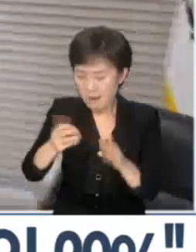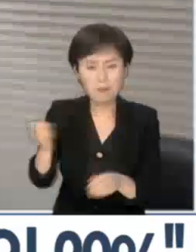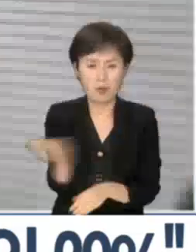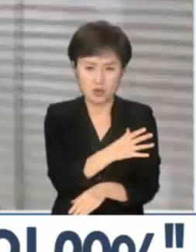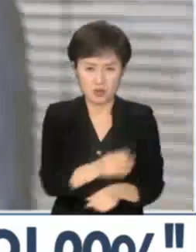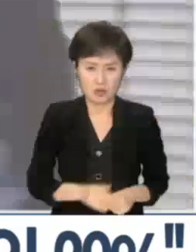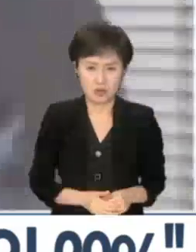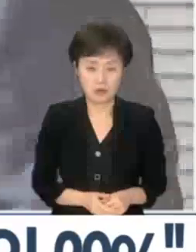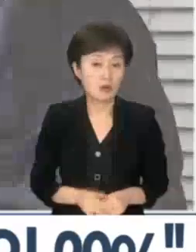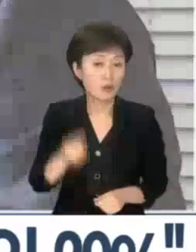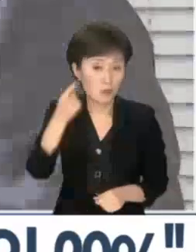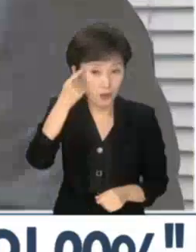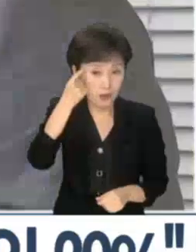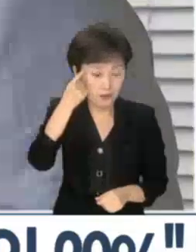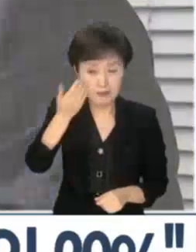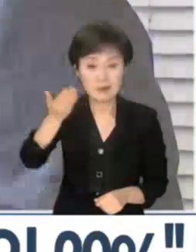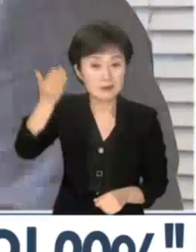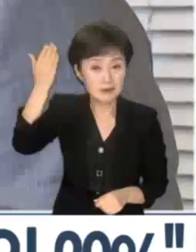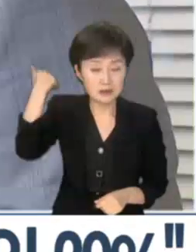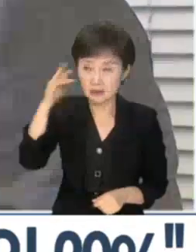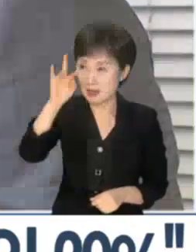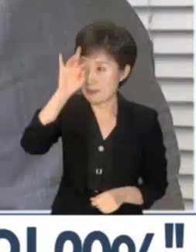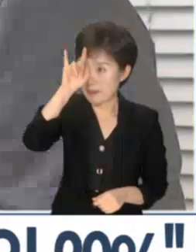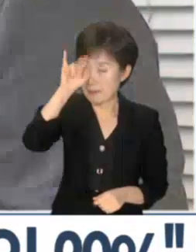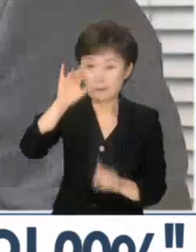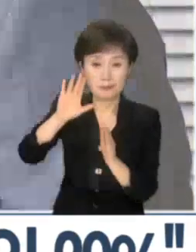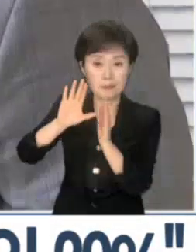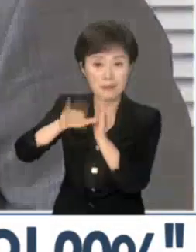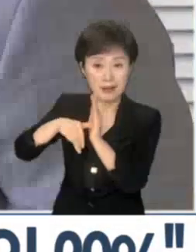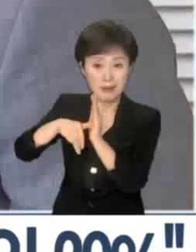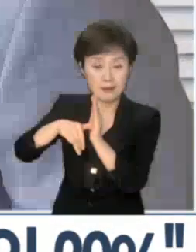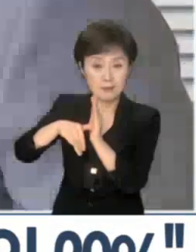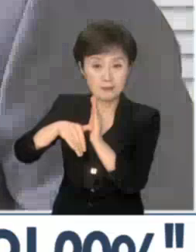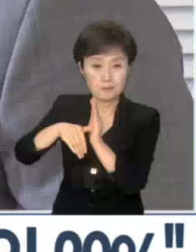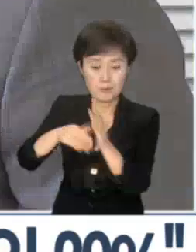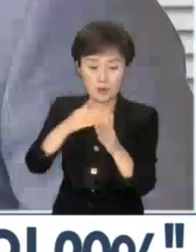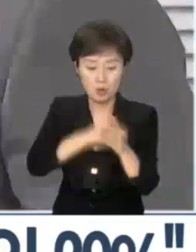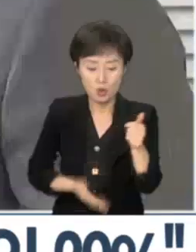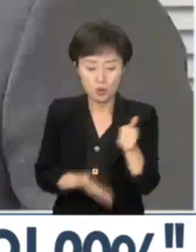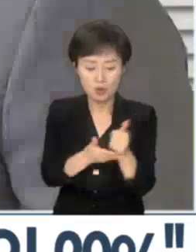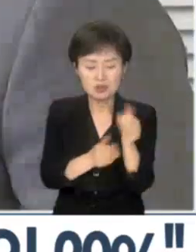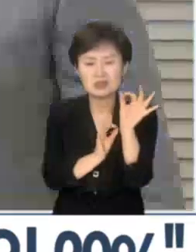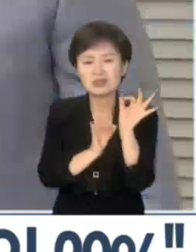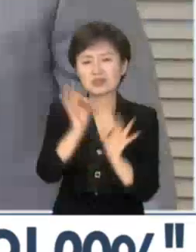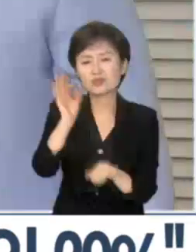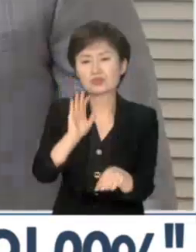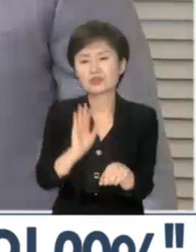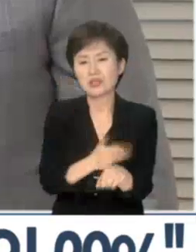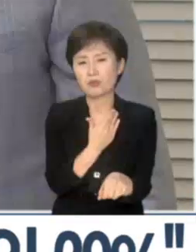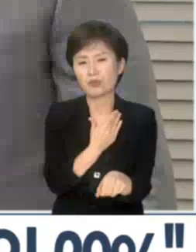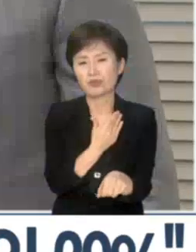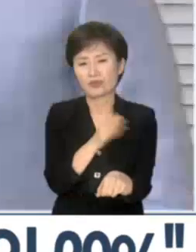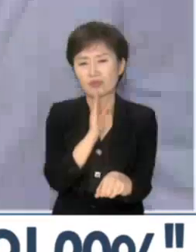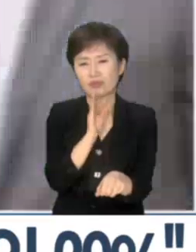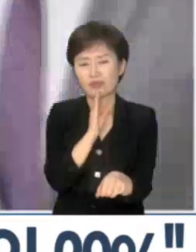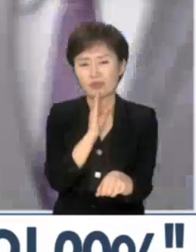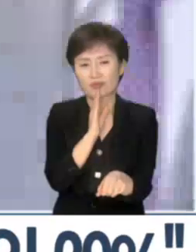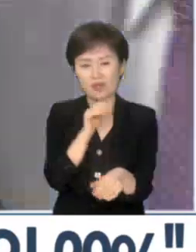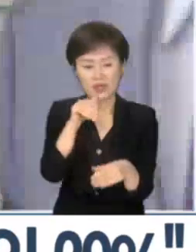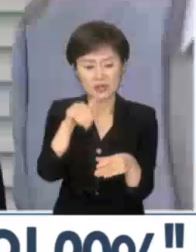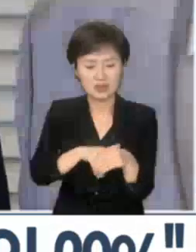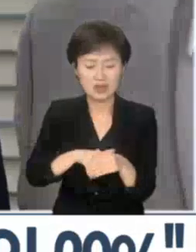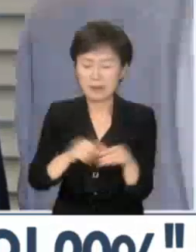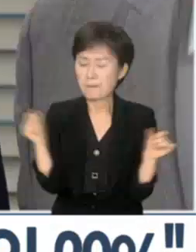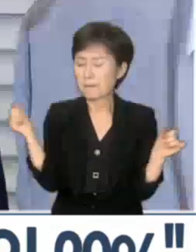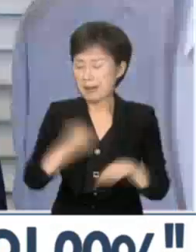왜? 과거에 박근혜 정부 때 사실은 공천 잘못해서 전략공천 잘못해서 완전히